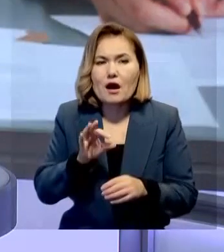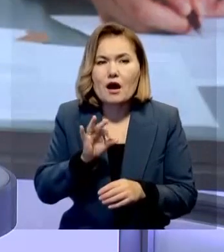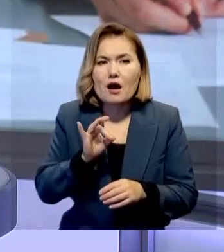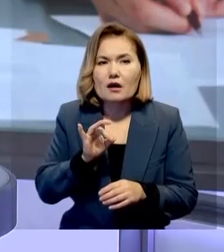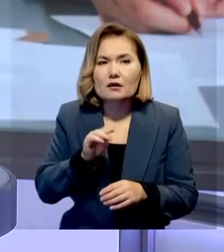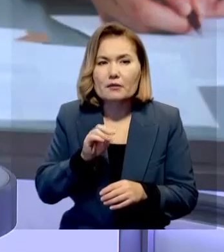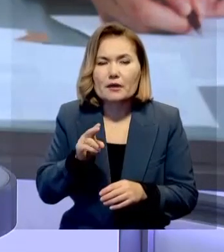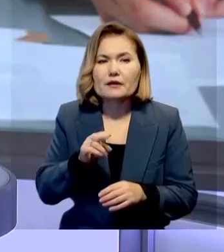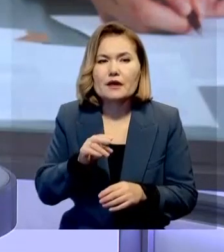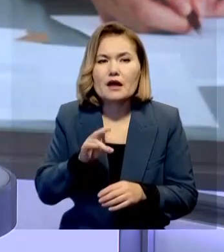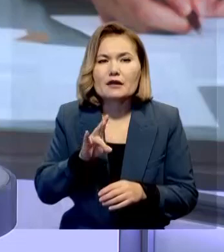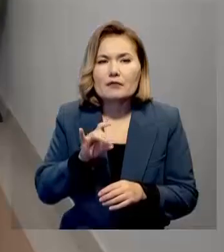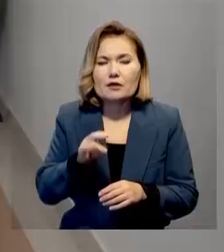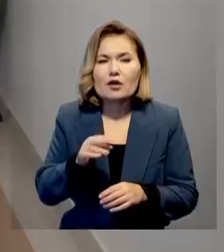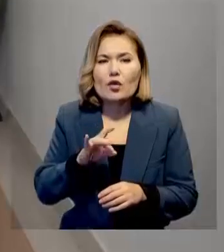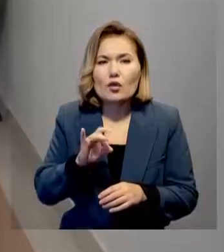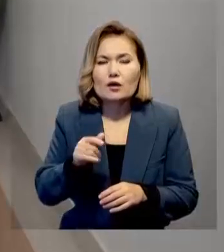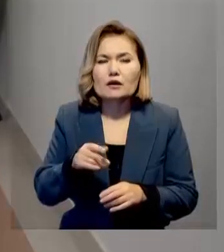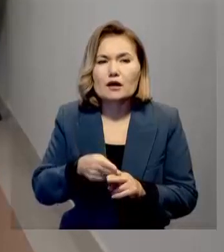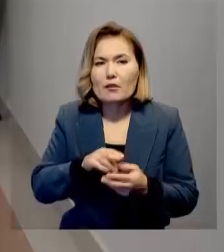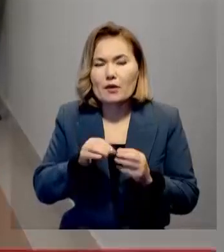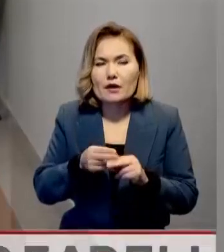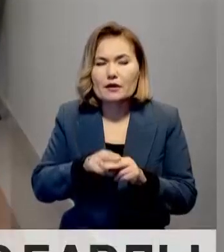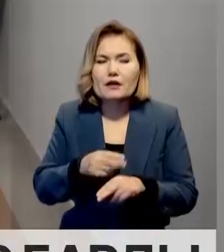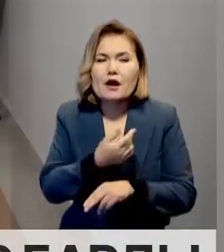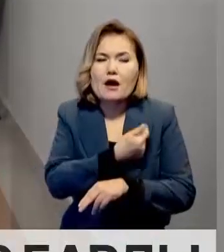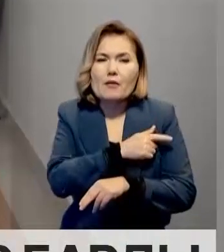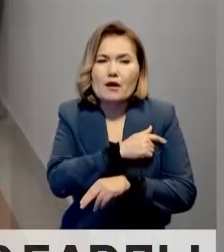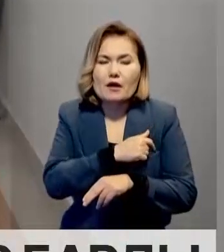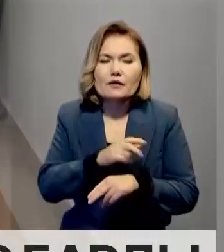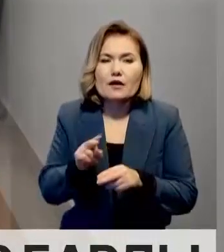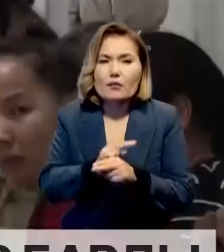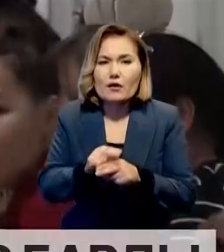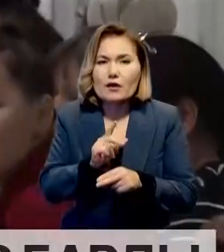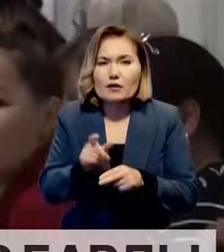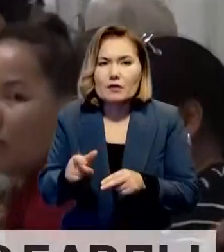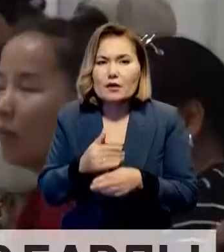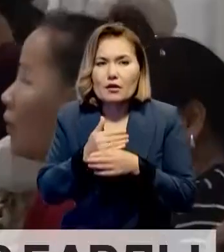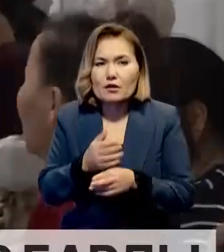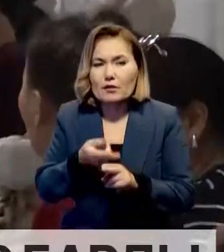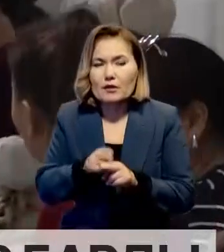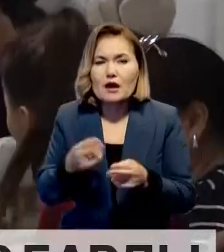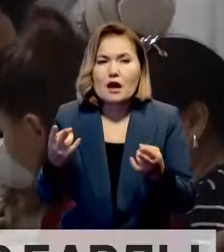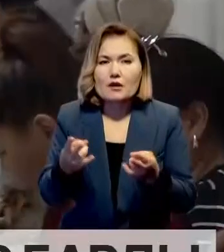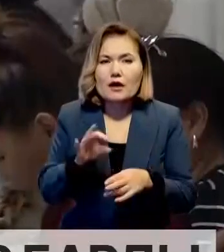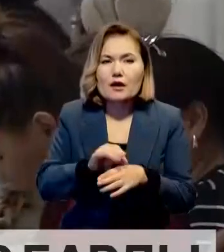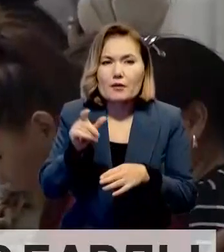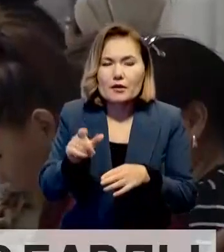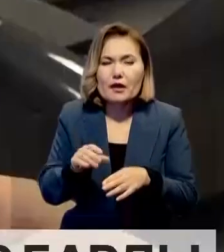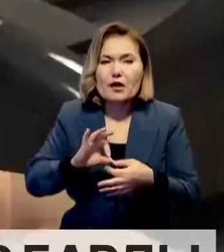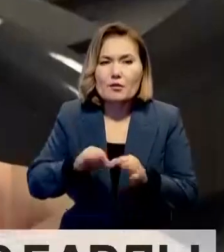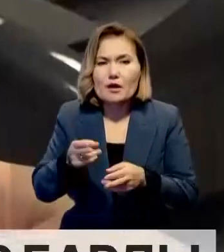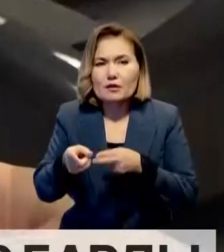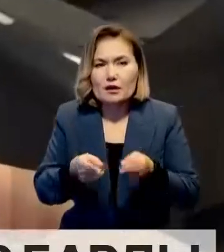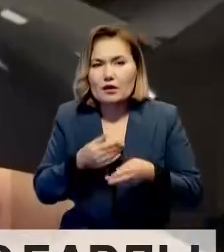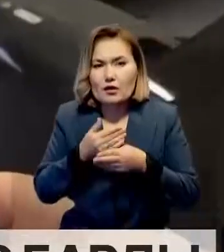ортопед, травматолог, урологтар, денсаулығы сыр берген тұрғындарды орталық ауруханада қабылдап жатыр. Қажет болса, науқастарға